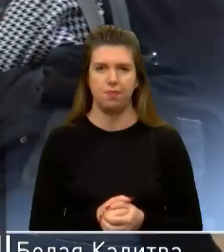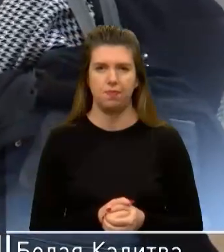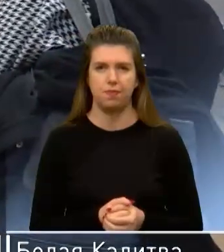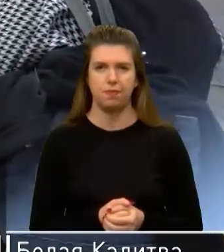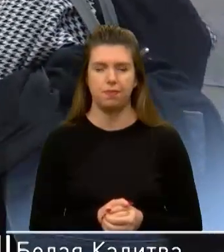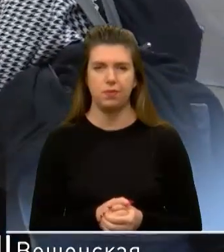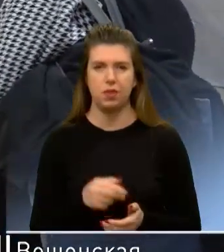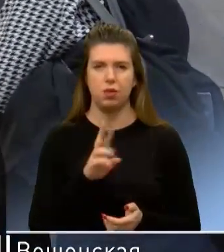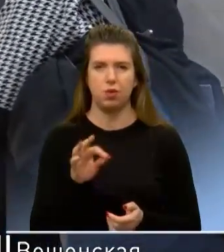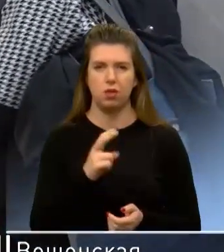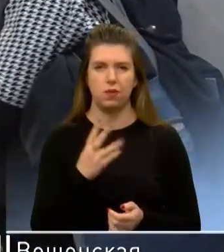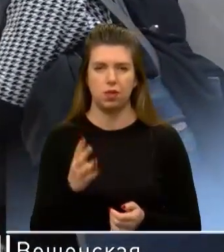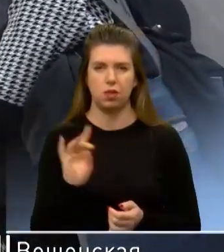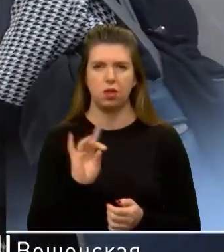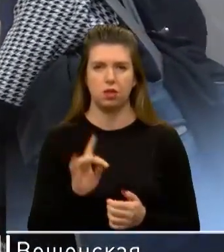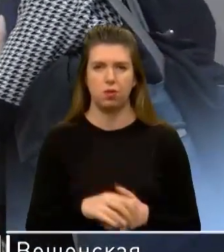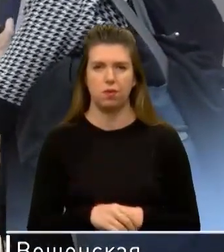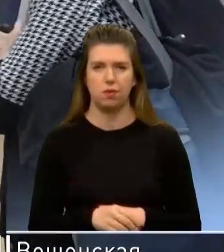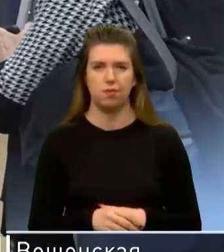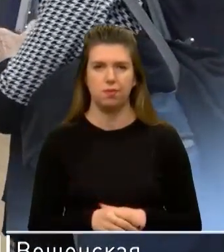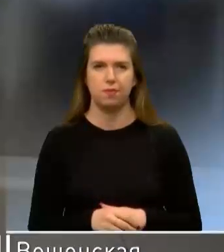цыбанова дон24 Ростов